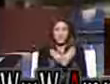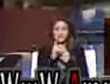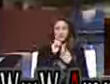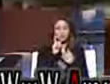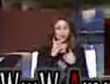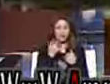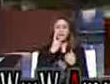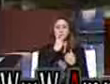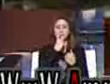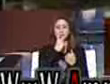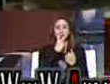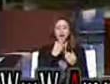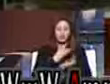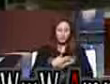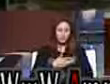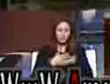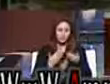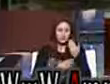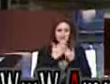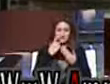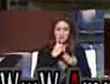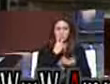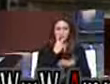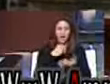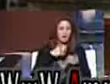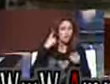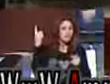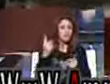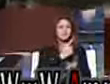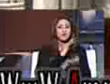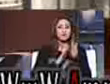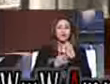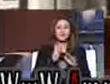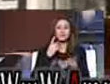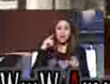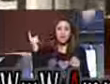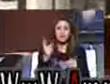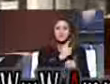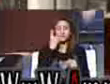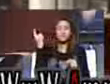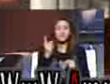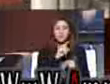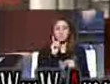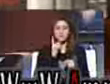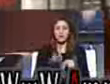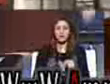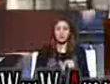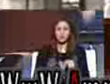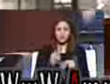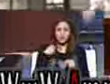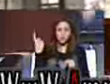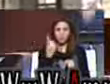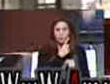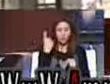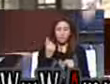للاطفال لسه المواليد يعني بس فبقالي يومين عمال الف عليها ما فيش. بالنسبه لمرض سي منتشر في الصعيد وفي